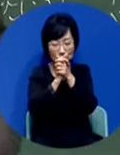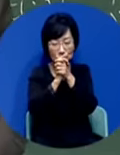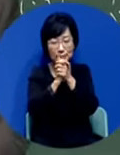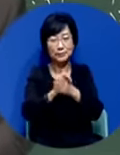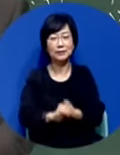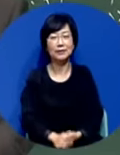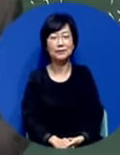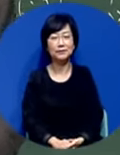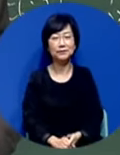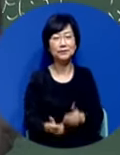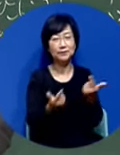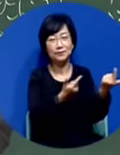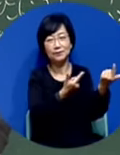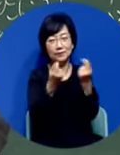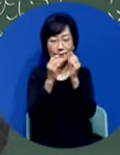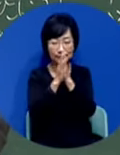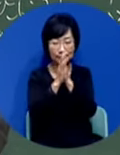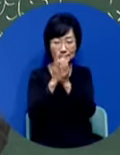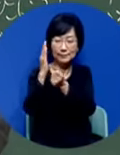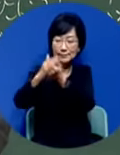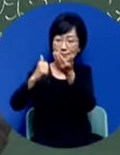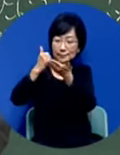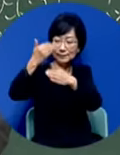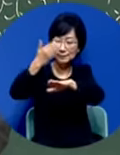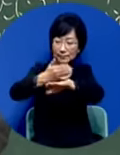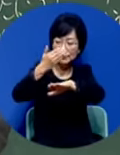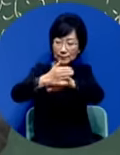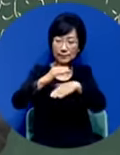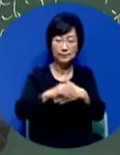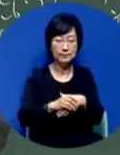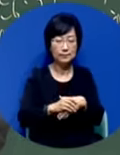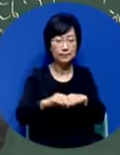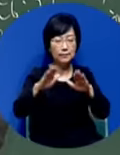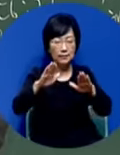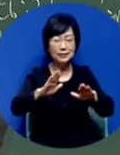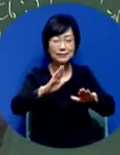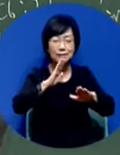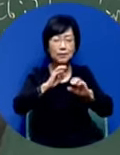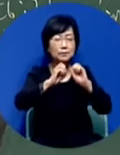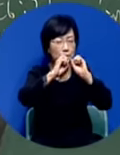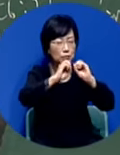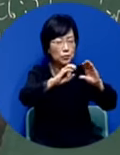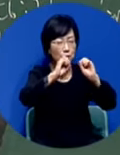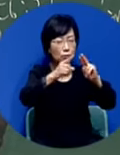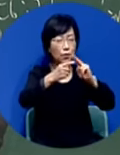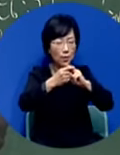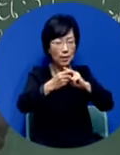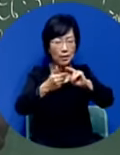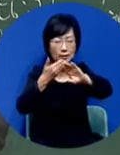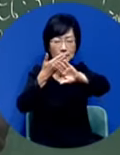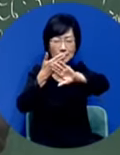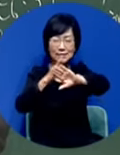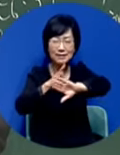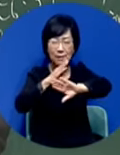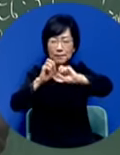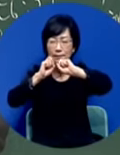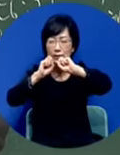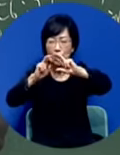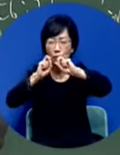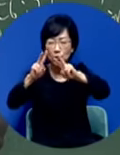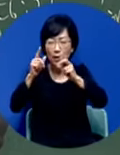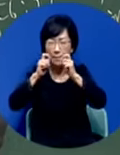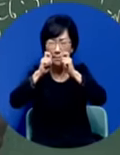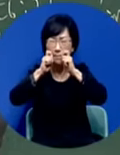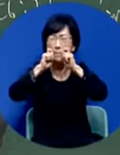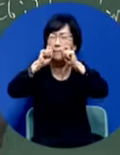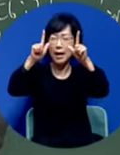我也祷告神，愿主的使者在大家的产业上来做工。 기도하겠습니다. 하나님 감사드립니다. 父神们感谢你。 오늘 참 전도 선교 깨닫는 날이 되게 해 주옵소서.